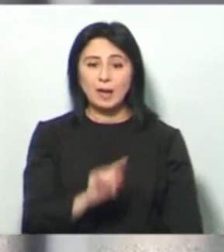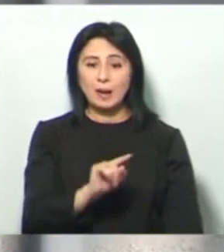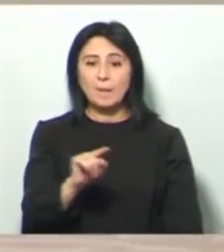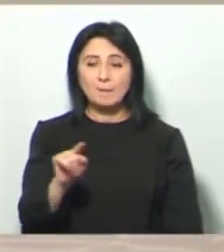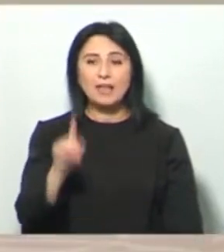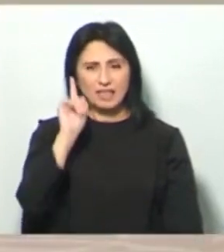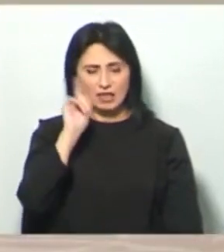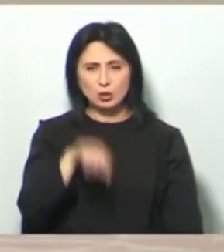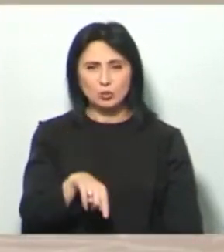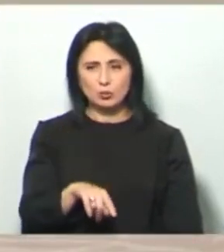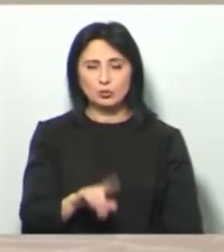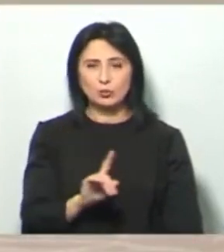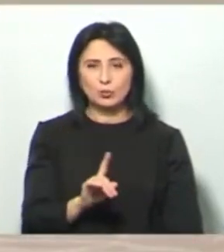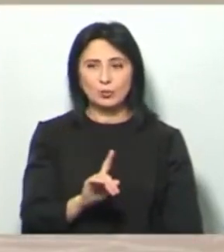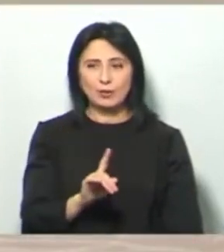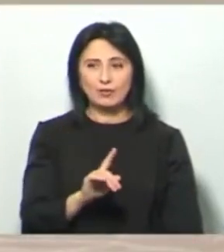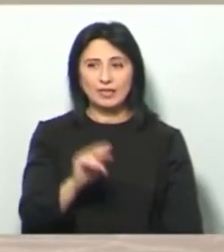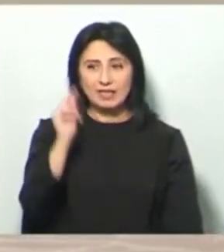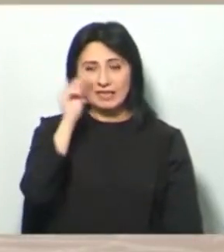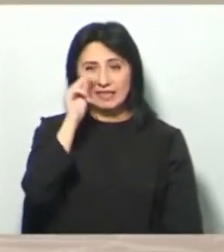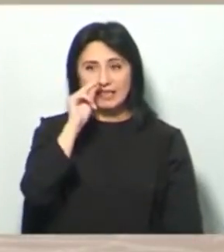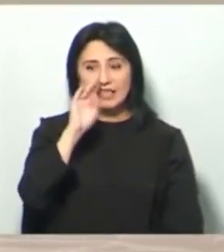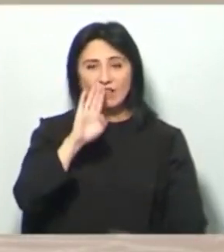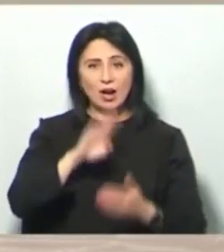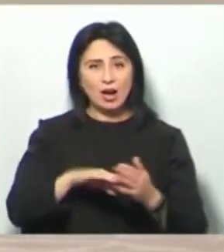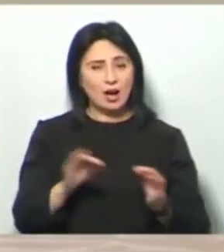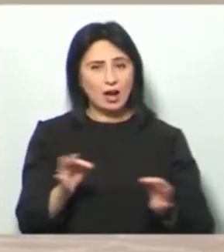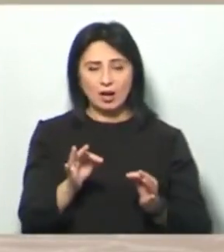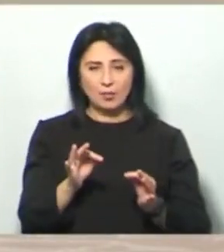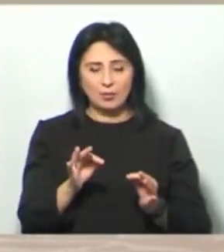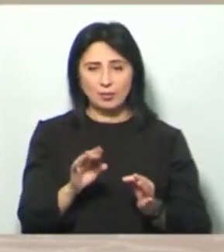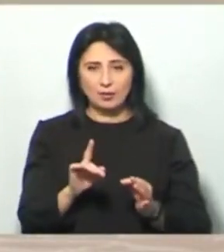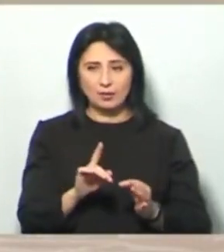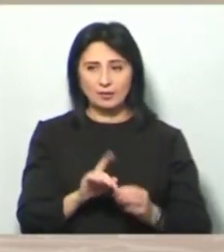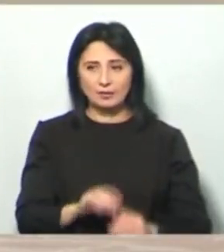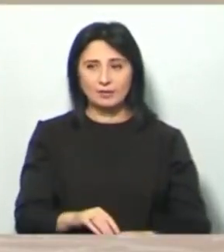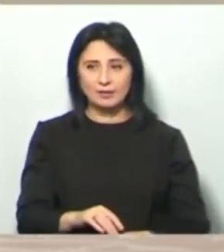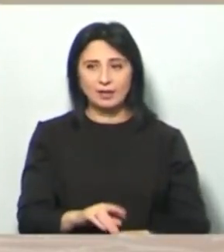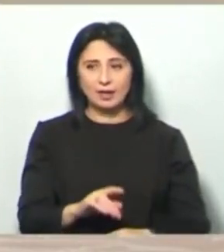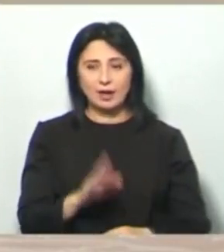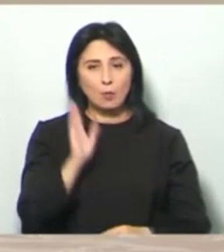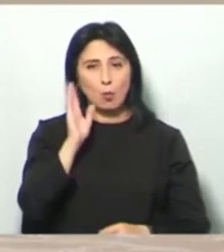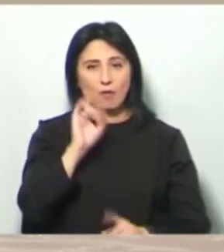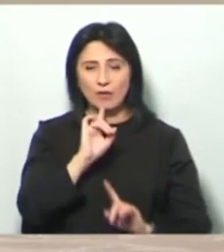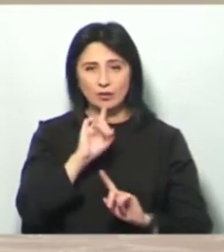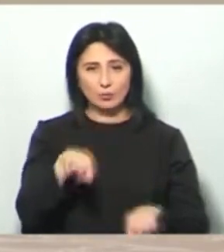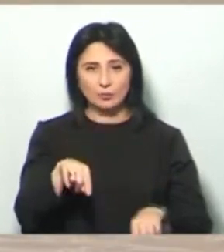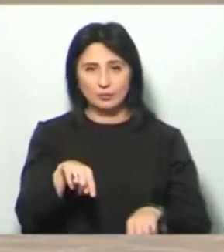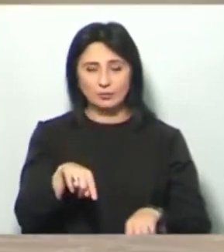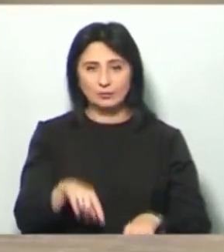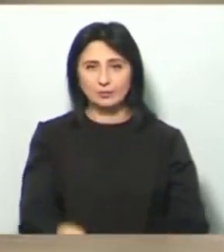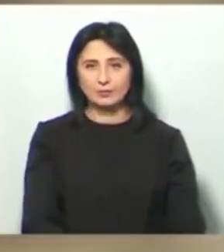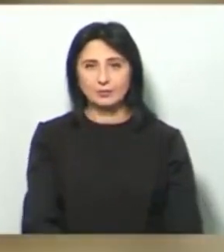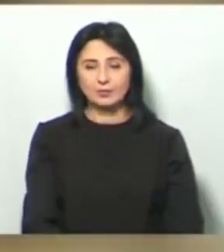მათაც იცოდნენ, რომ სწავლის გარეშე არაფერი მომავალი არ